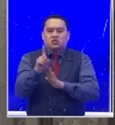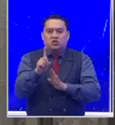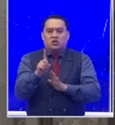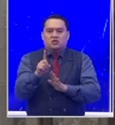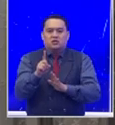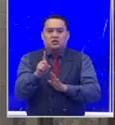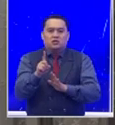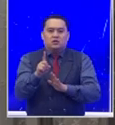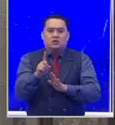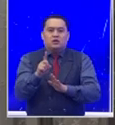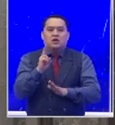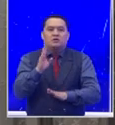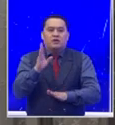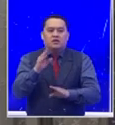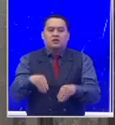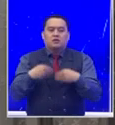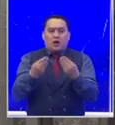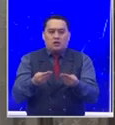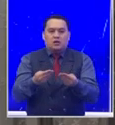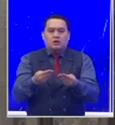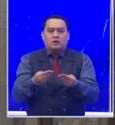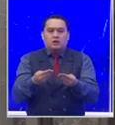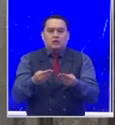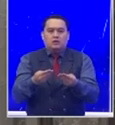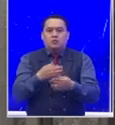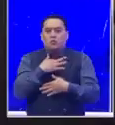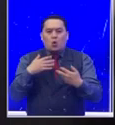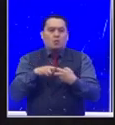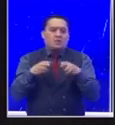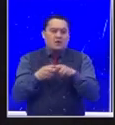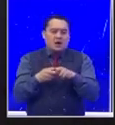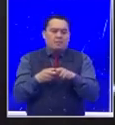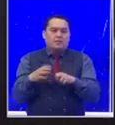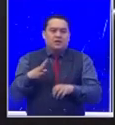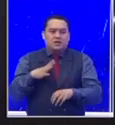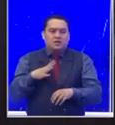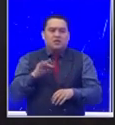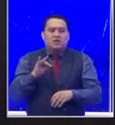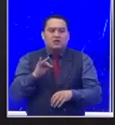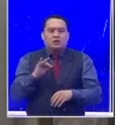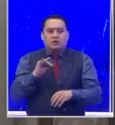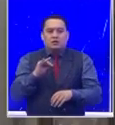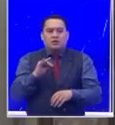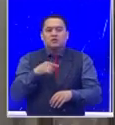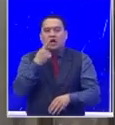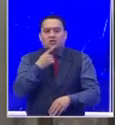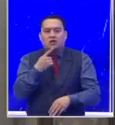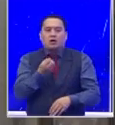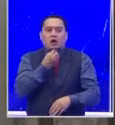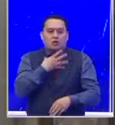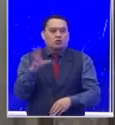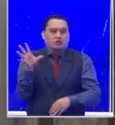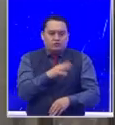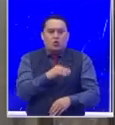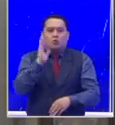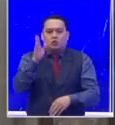то дадим квартиру, то не дадим, то. В общем, много проблем таких. И вот однажды он сказал, хорошо, все